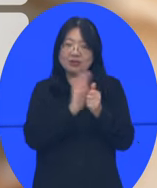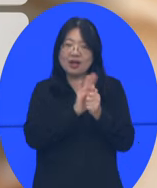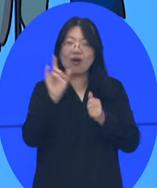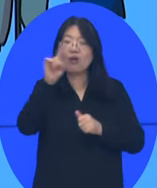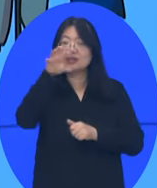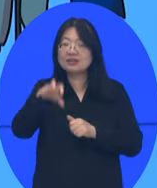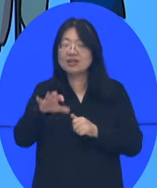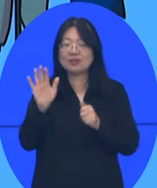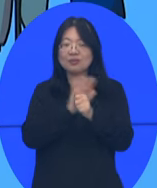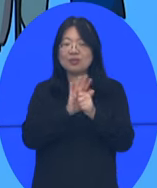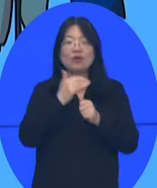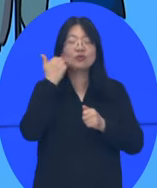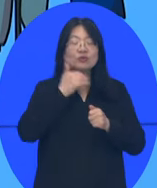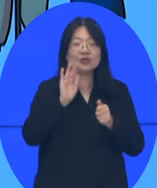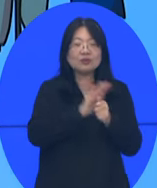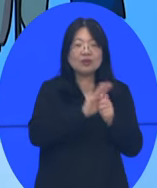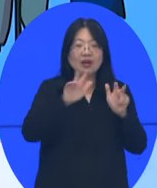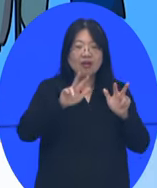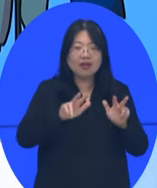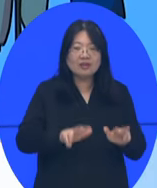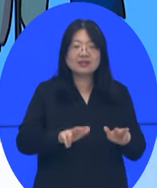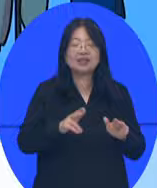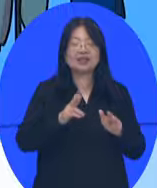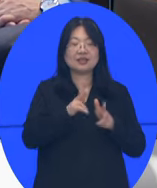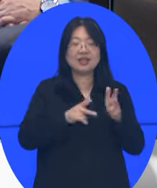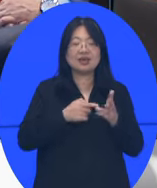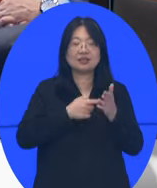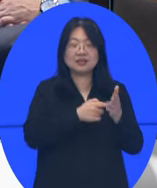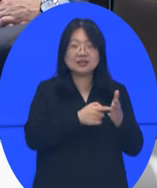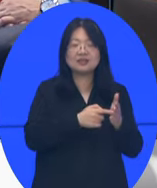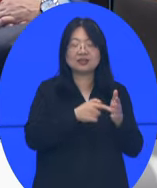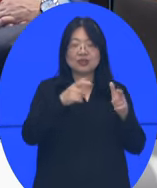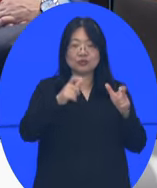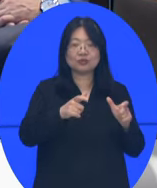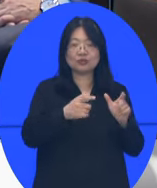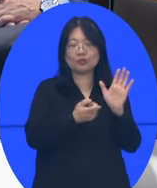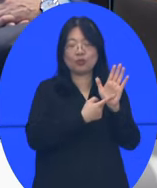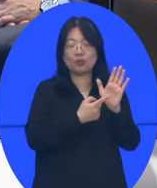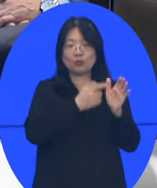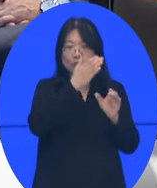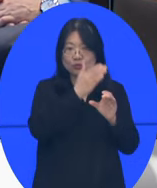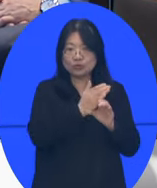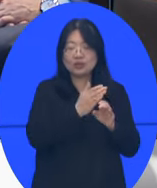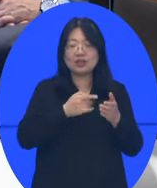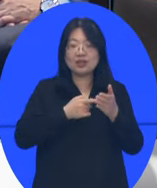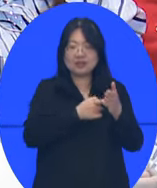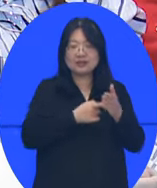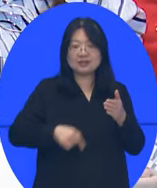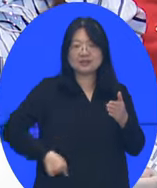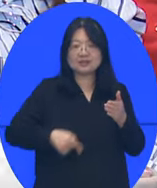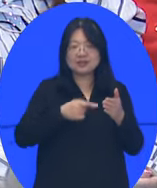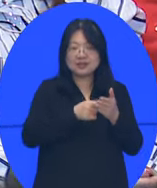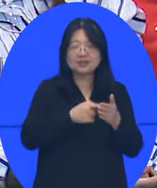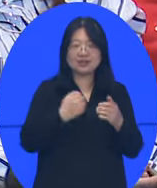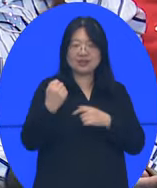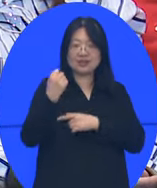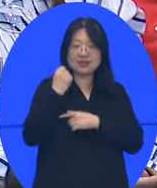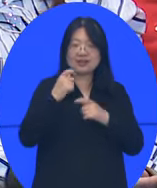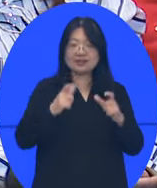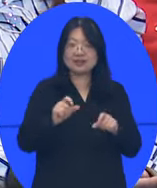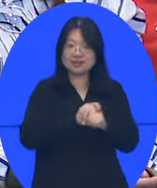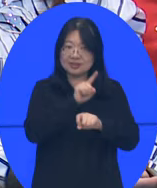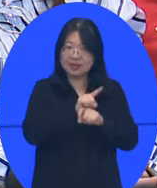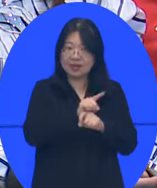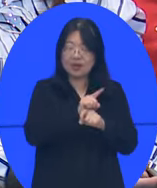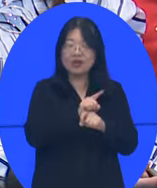있니다 누구나 돌봄은 현재 사업추진 시군을 공모 중으로 추진 의지와 영 지역특성을 심사해